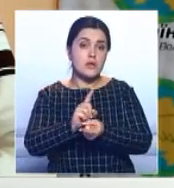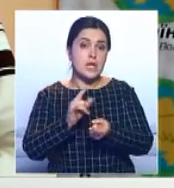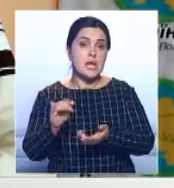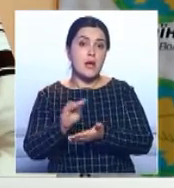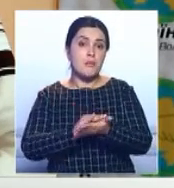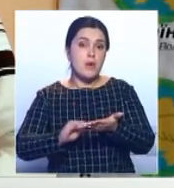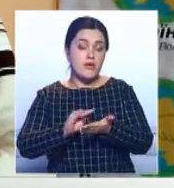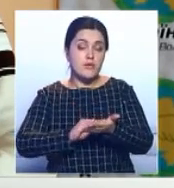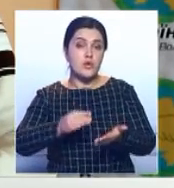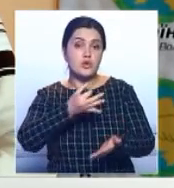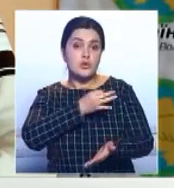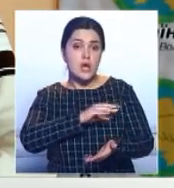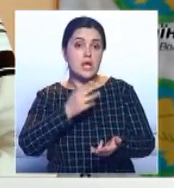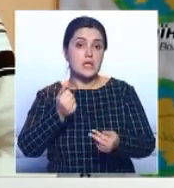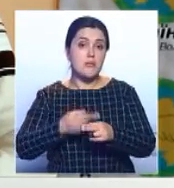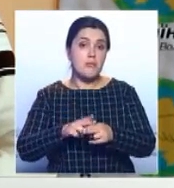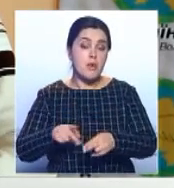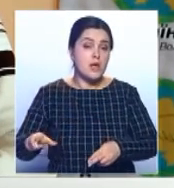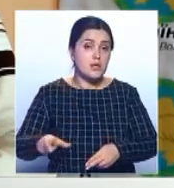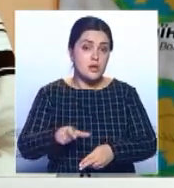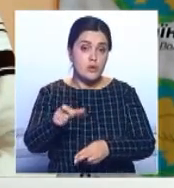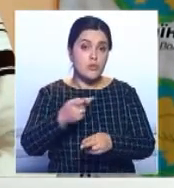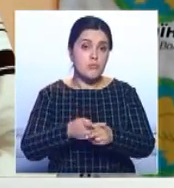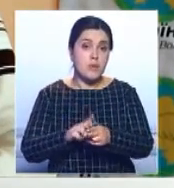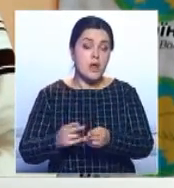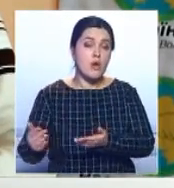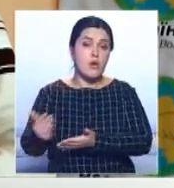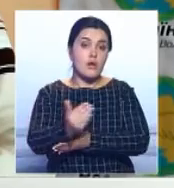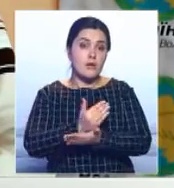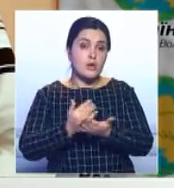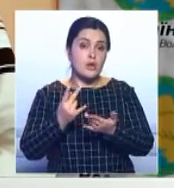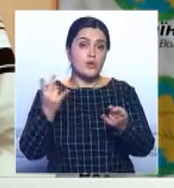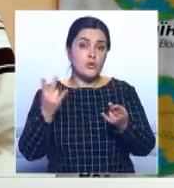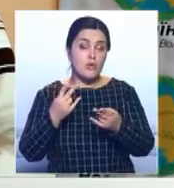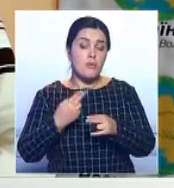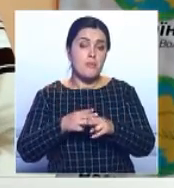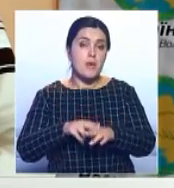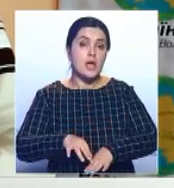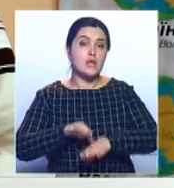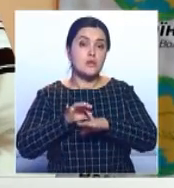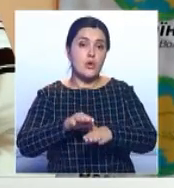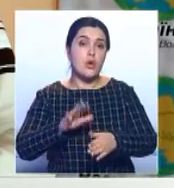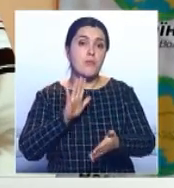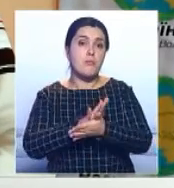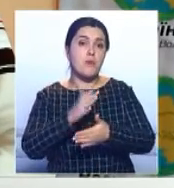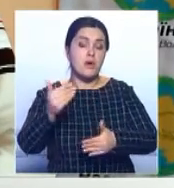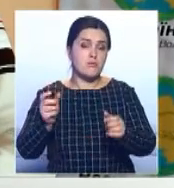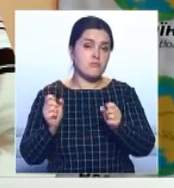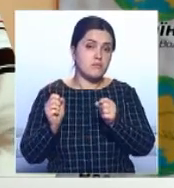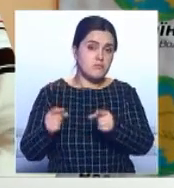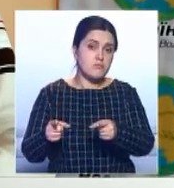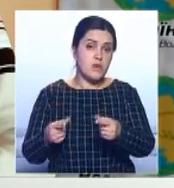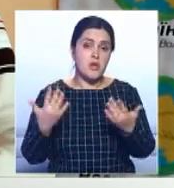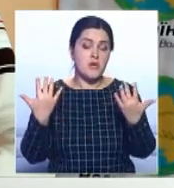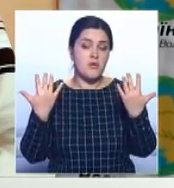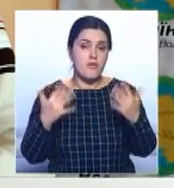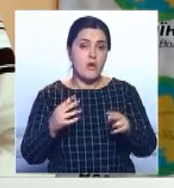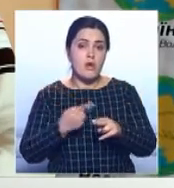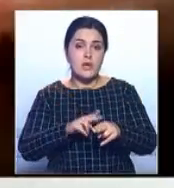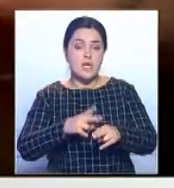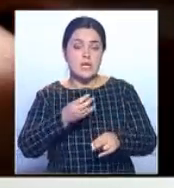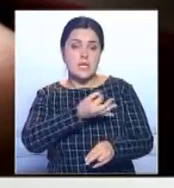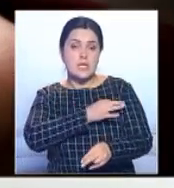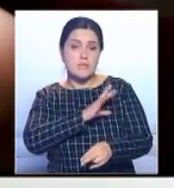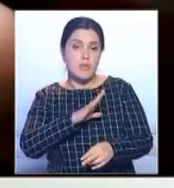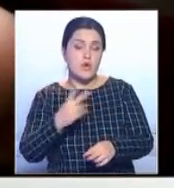повторного использования. Но этот дорожный смет практически у нас идет в мусорные все бачки и выбрасывается, как правило, на